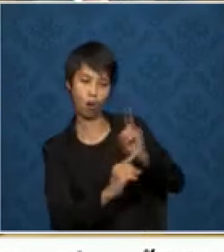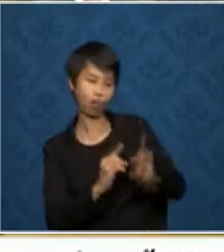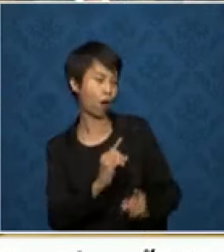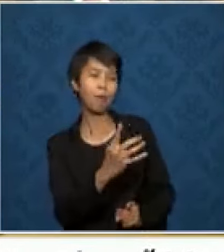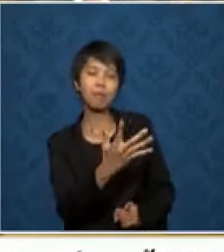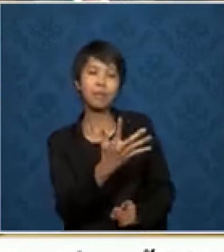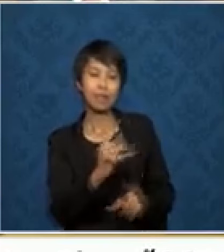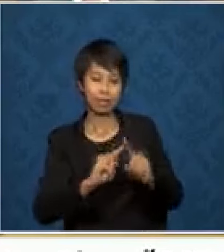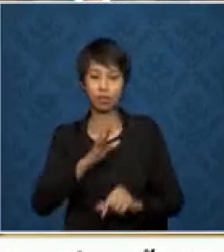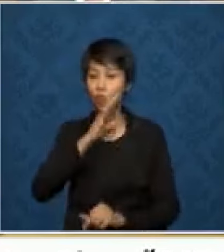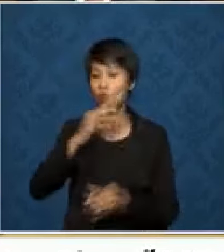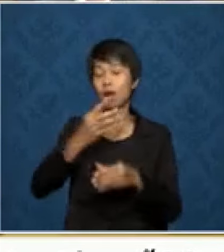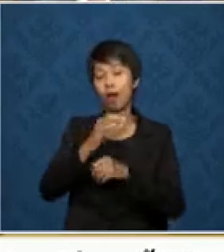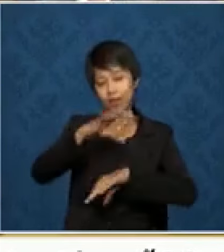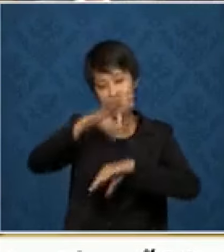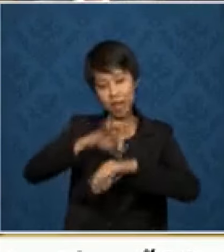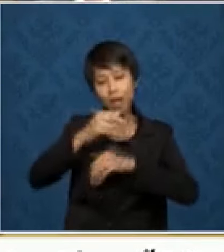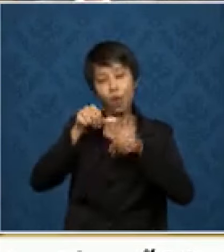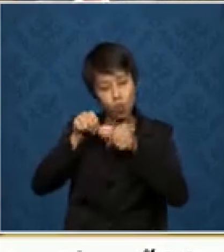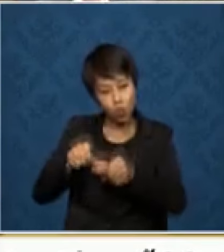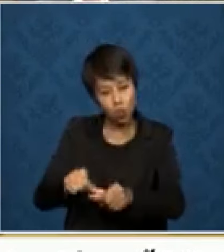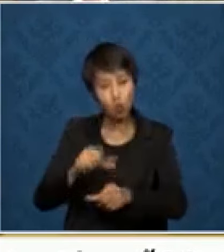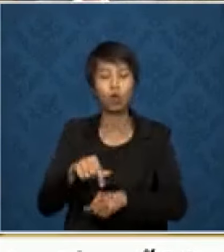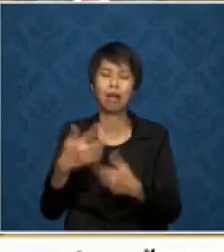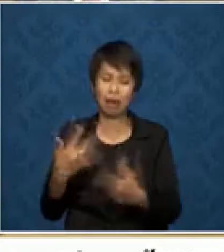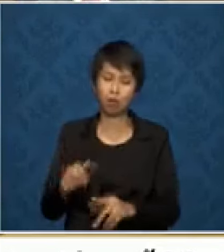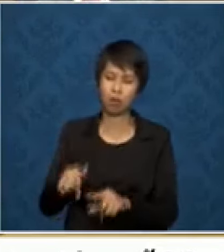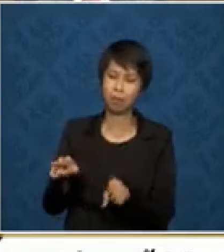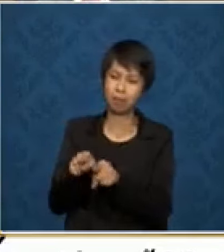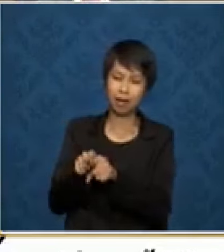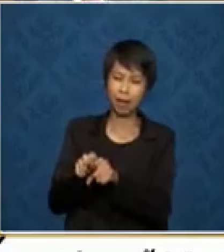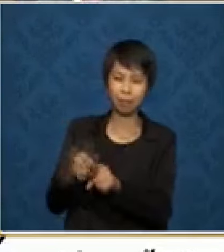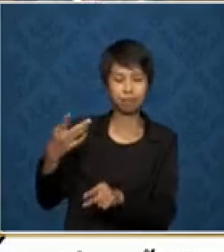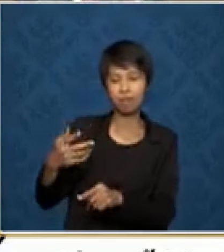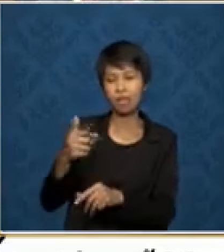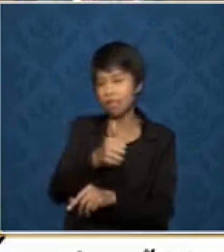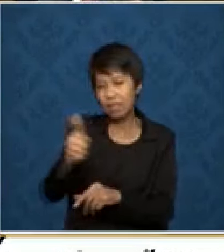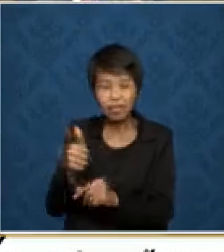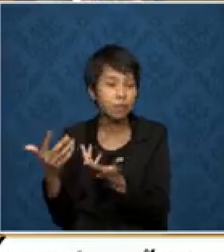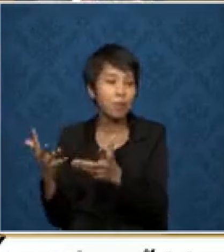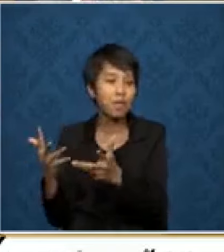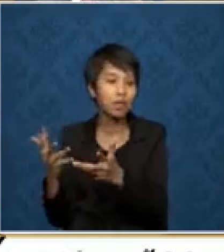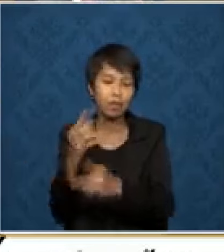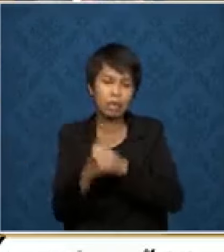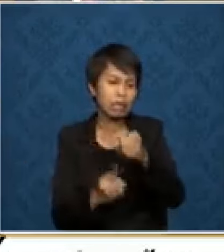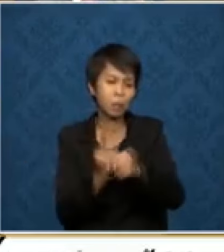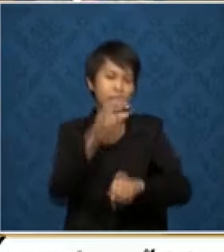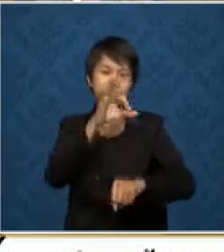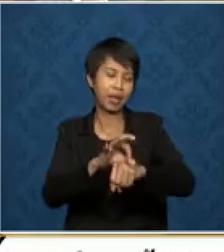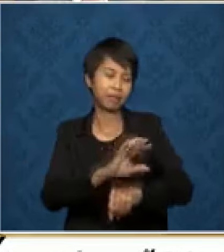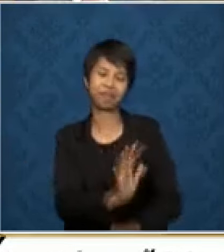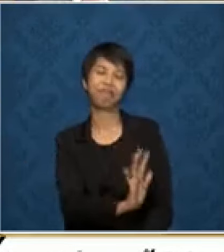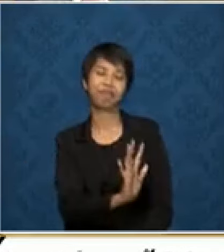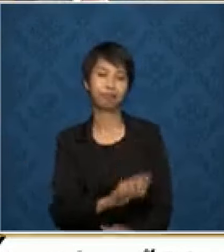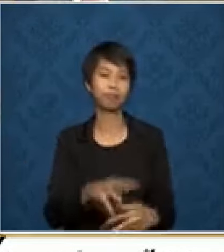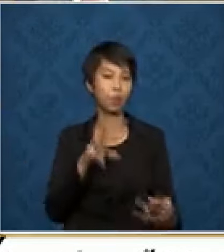ชั่วร้ายให้แผ่นดินปีเดียวก็ไม่ควรจะอยู่กระผมไม่มีอคติ